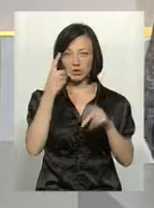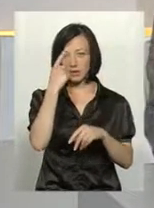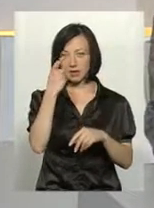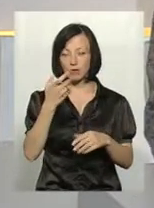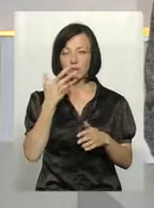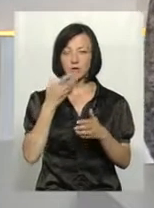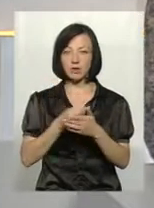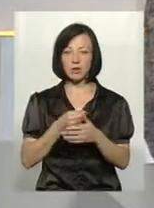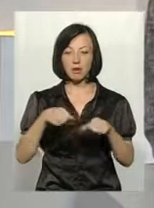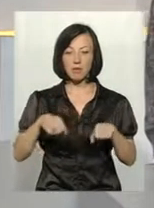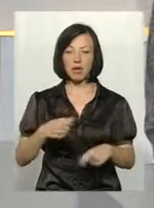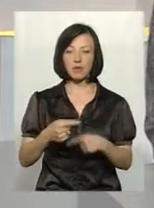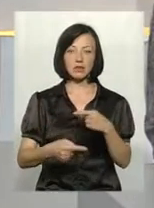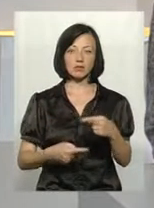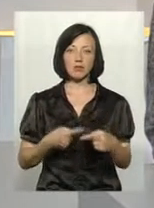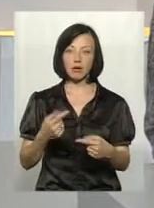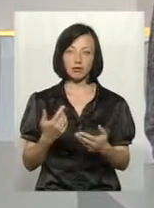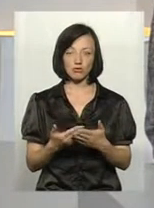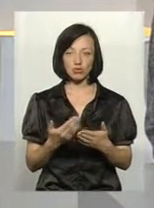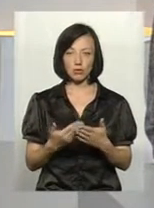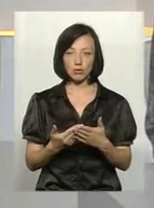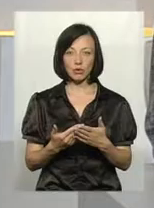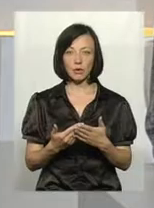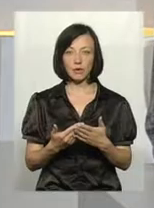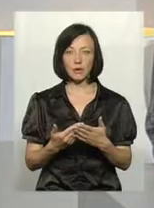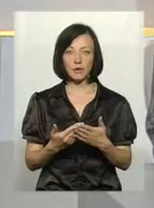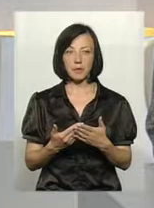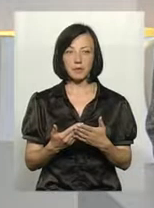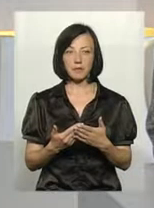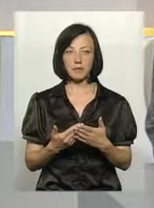своє там право на спадщину.